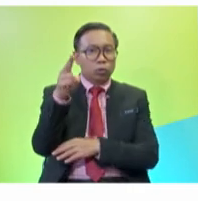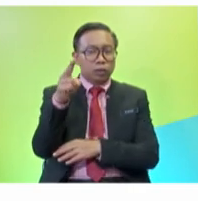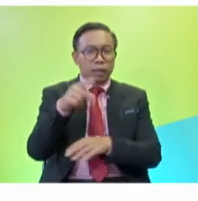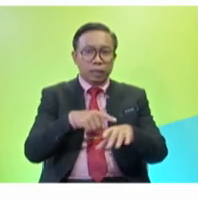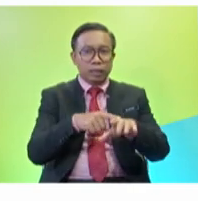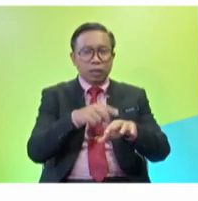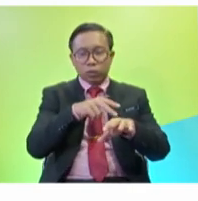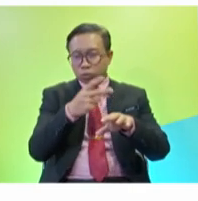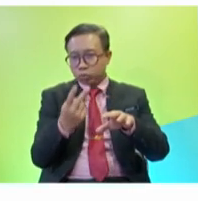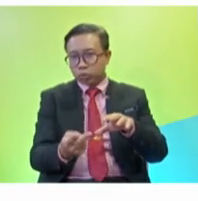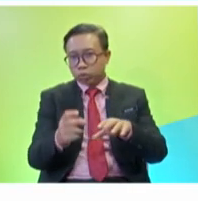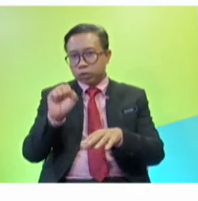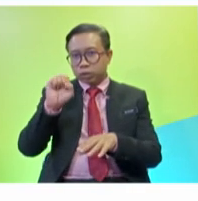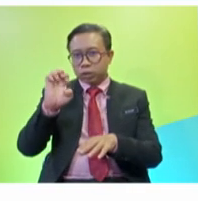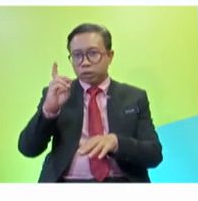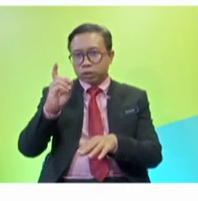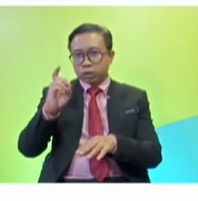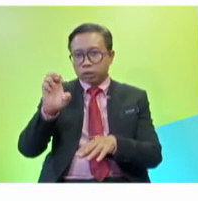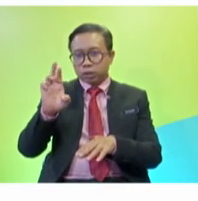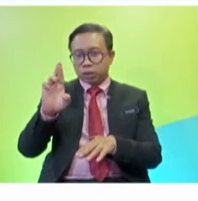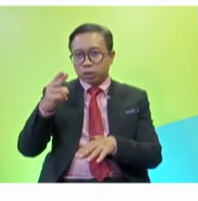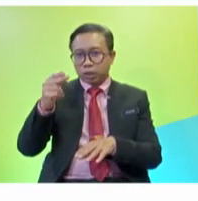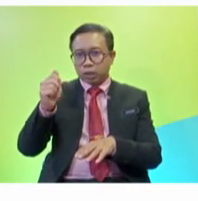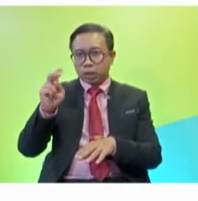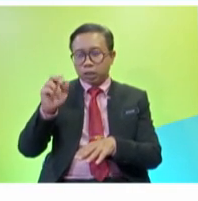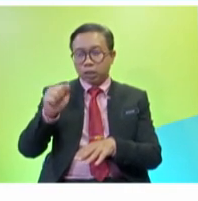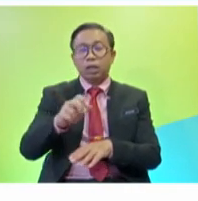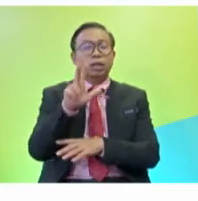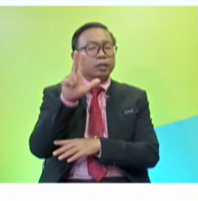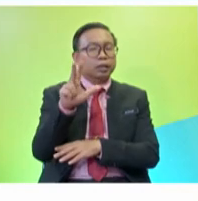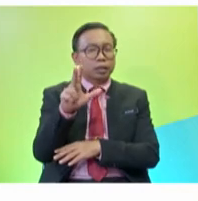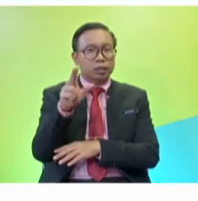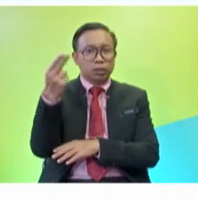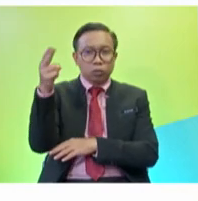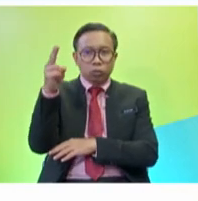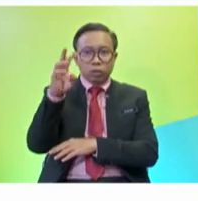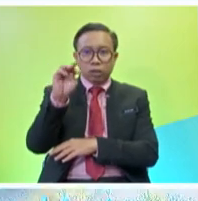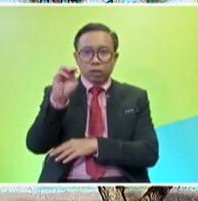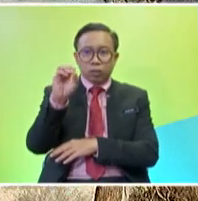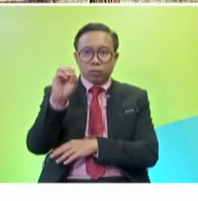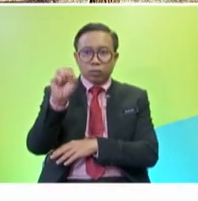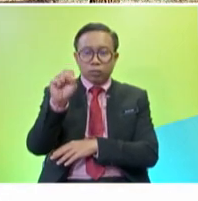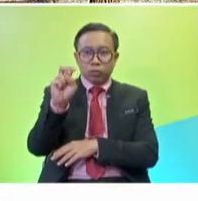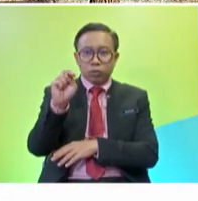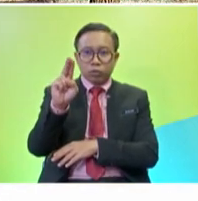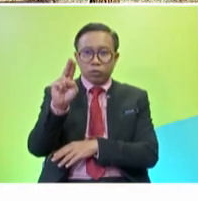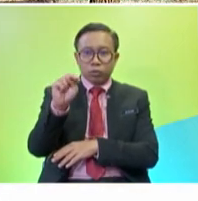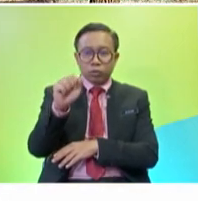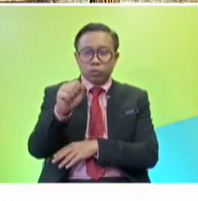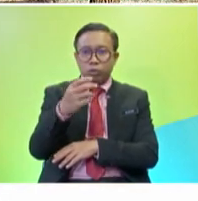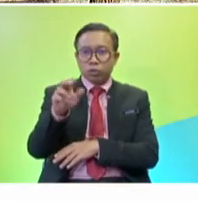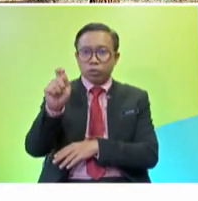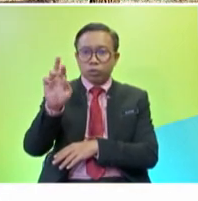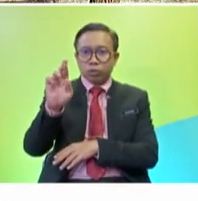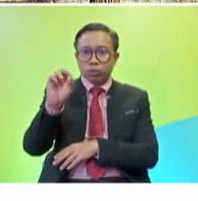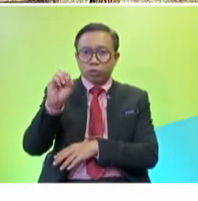oke yang ketiga adalah kita akan bicarakan yaitu hutan monsun Tropica dan yang terakhir kita akan bincangkan